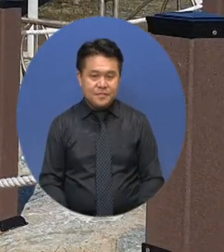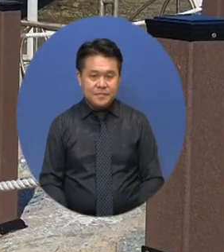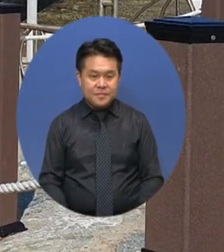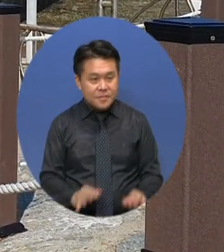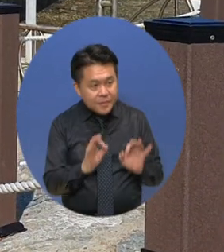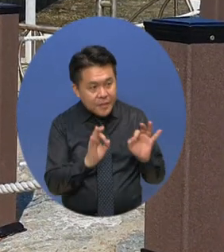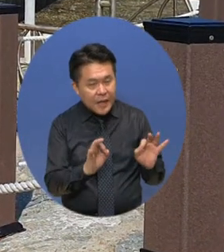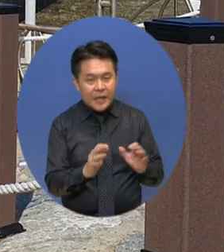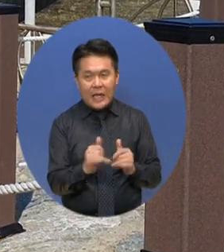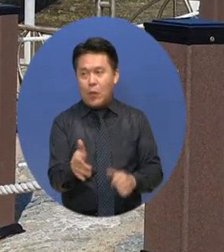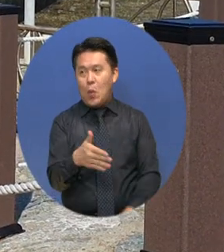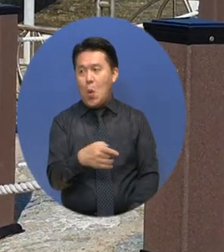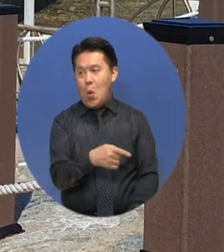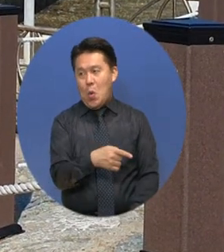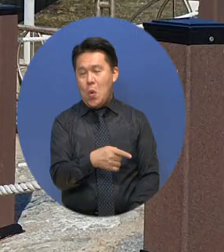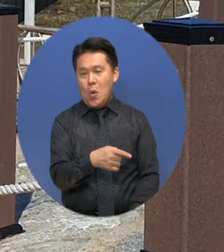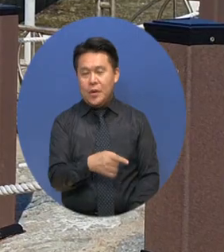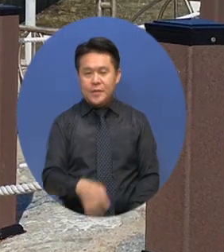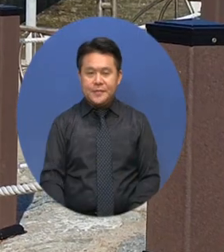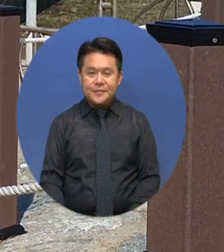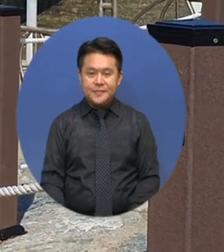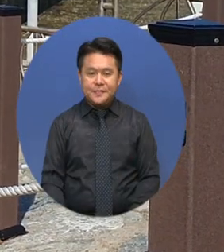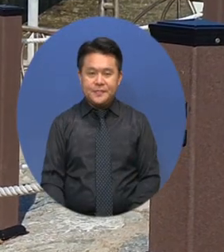역시나 한적한 모습이네요.